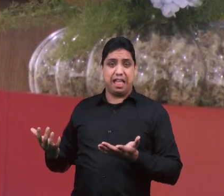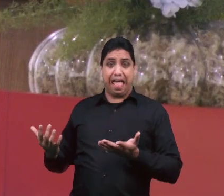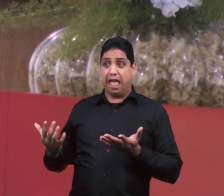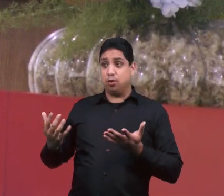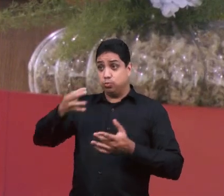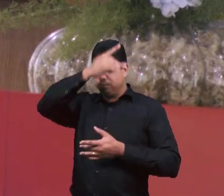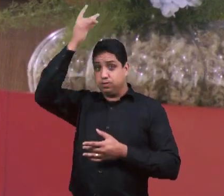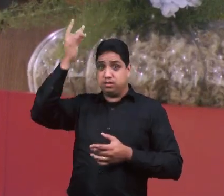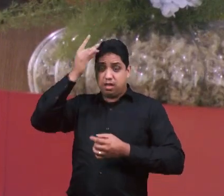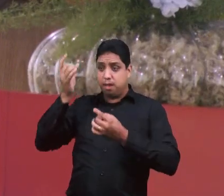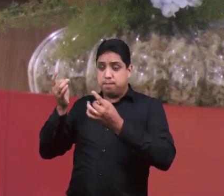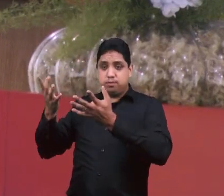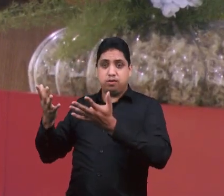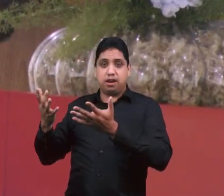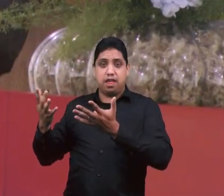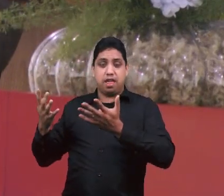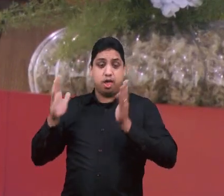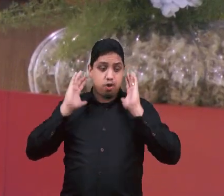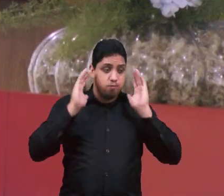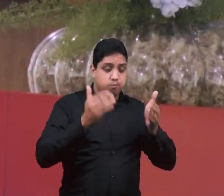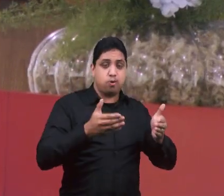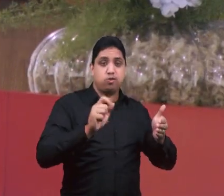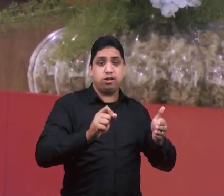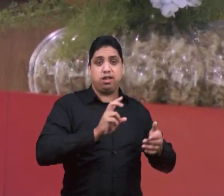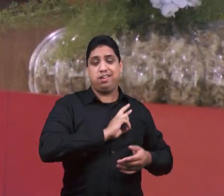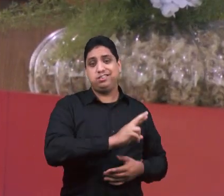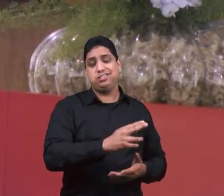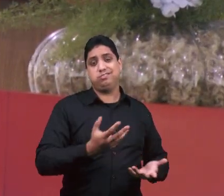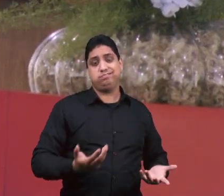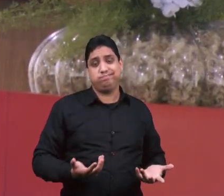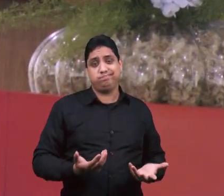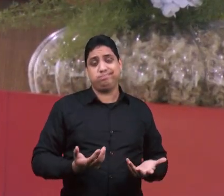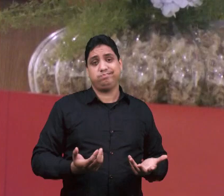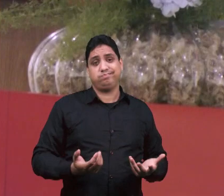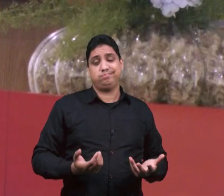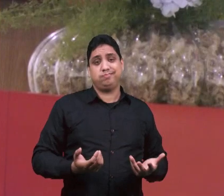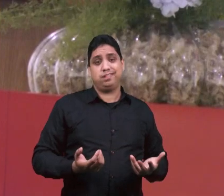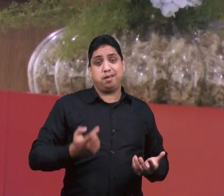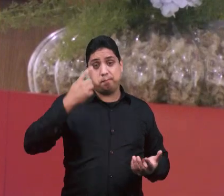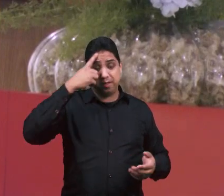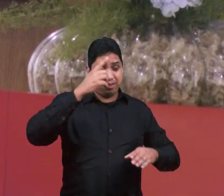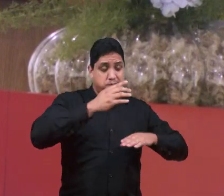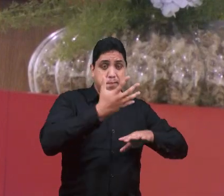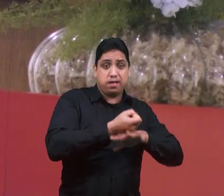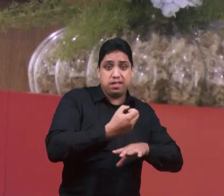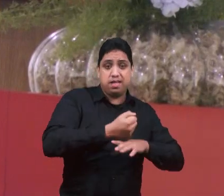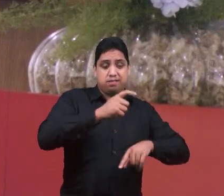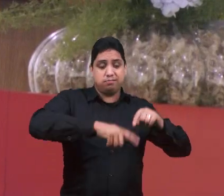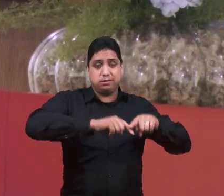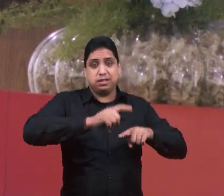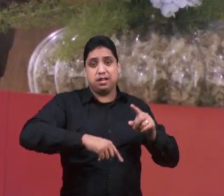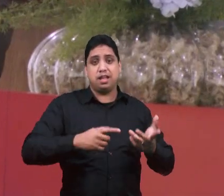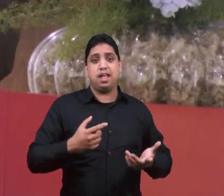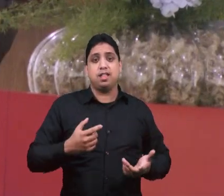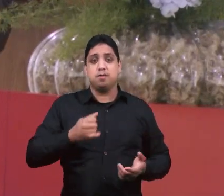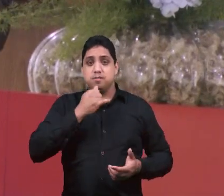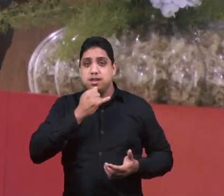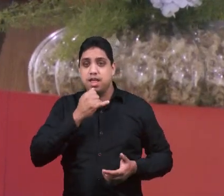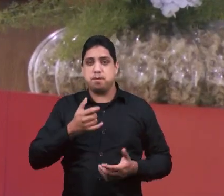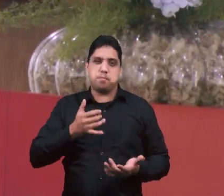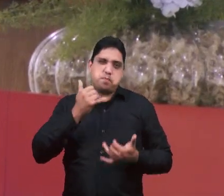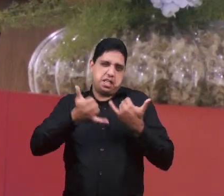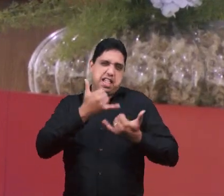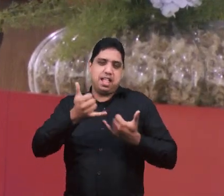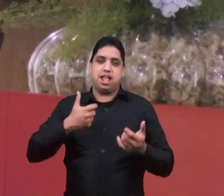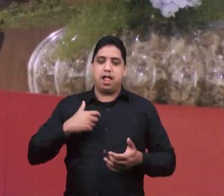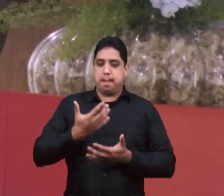et il va s'accrocher à quelque chose. Il lui touche la bouée, il dit, je suis sauvé, lève la main, je suis sauvé.